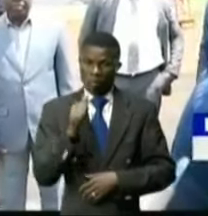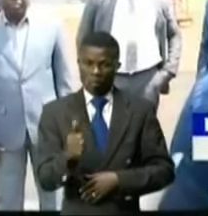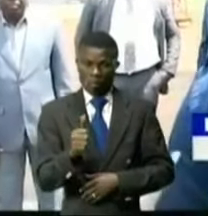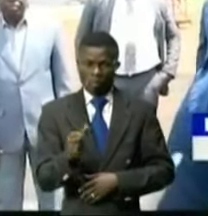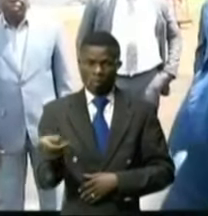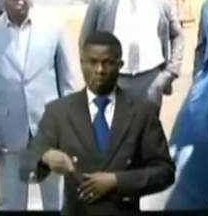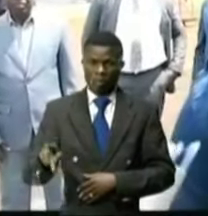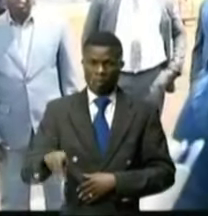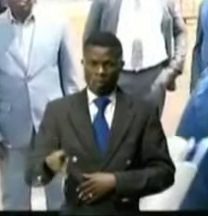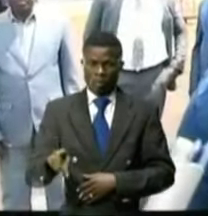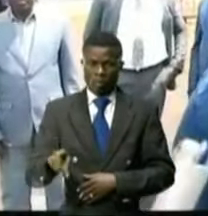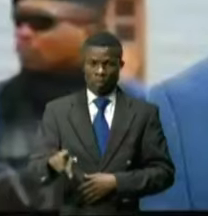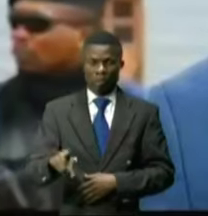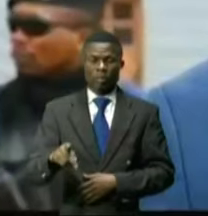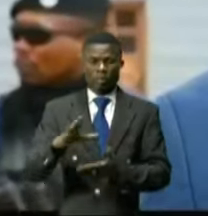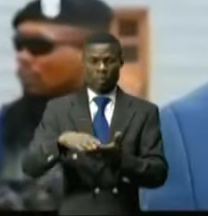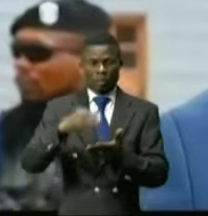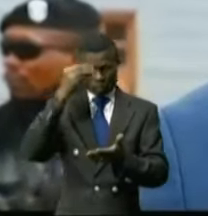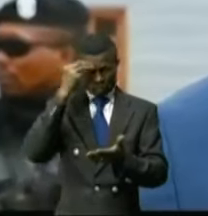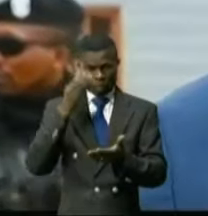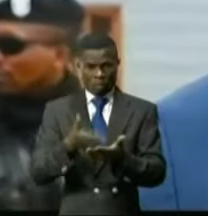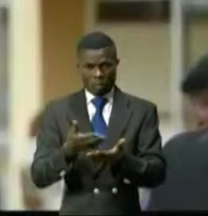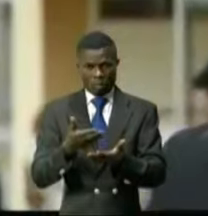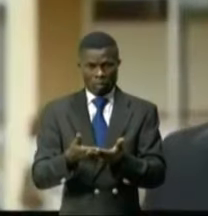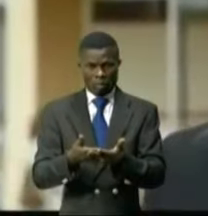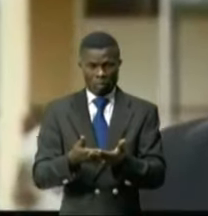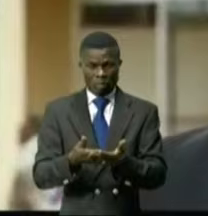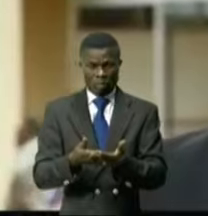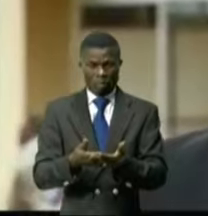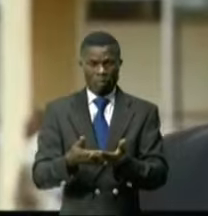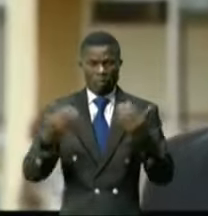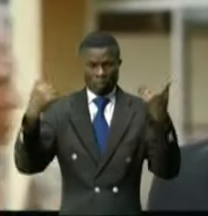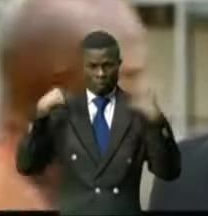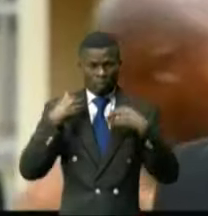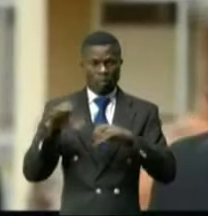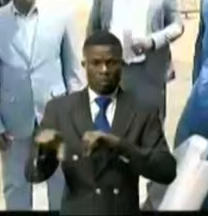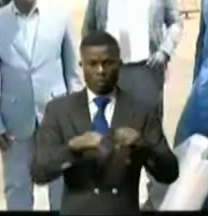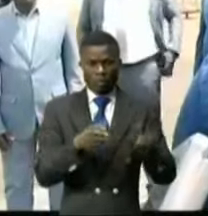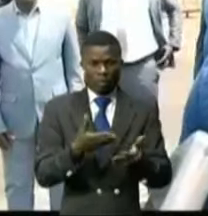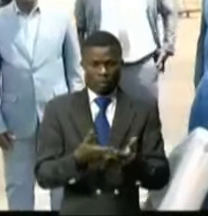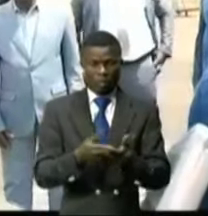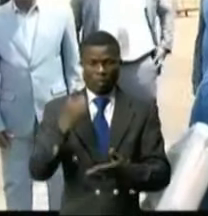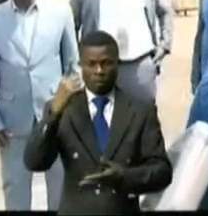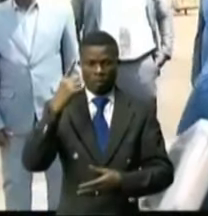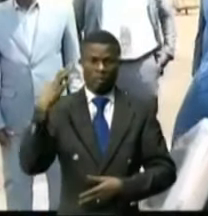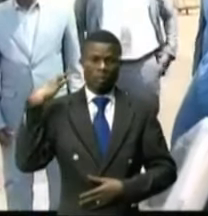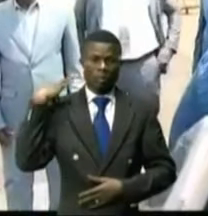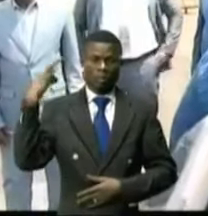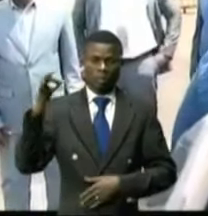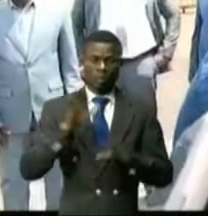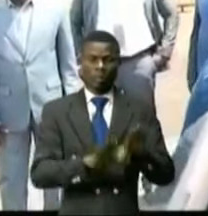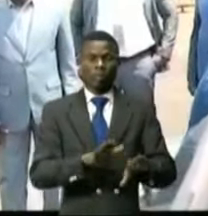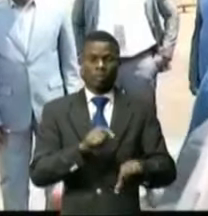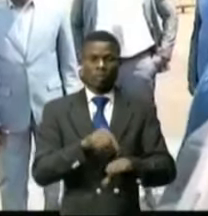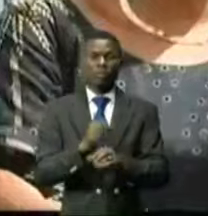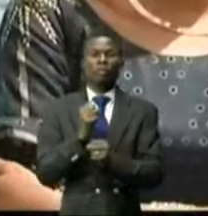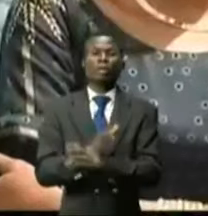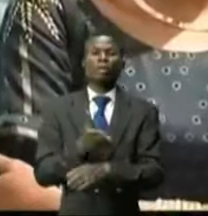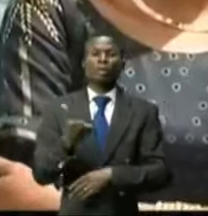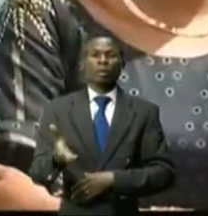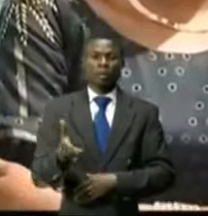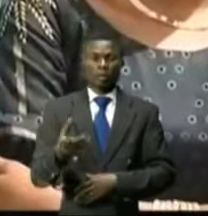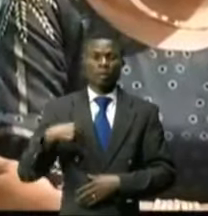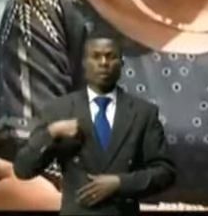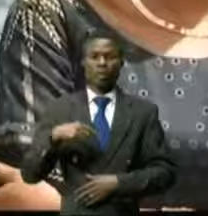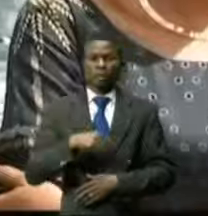province tout entière est acquise aux actions que nous allons faire à un candidat. Nous attendons le moment venu, surtout pendant